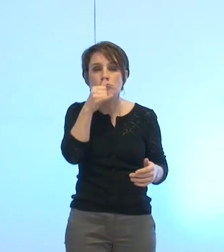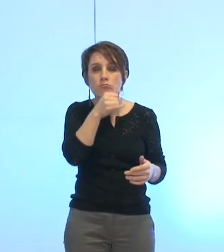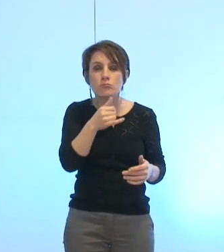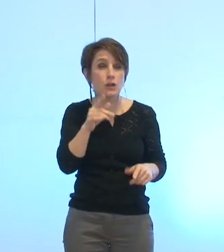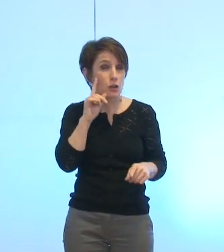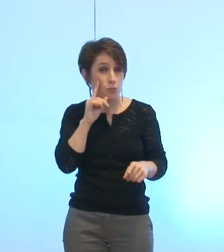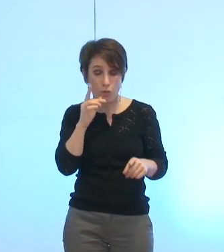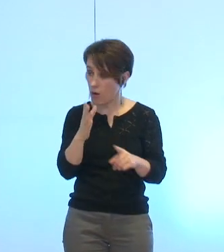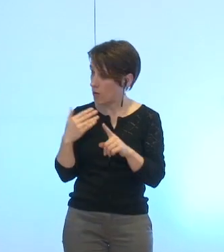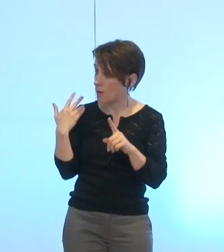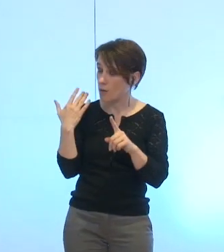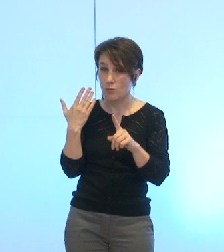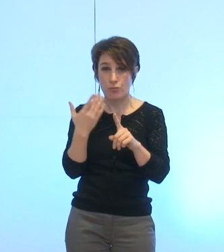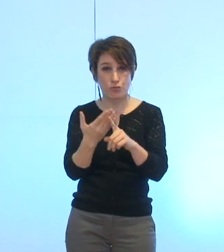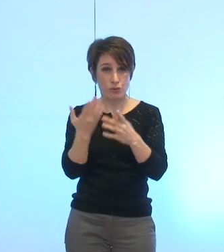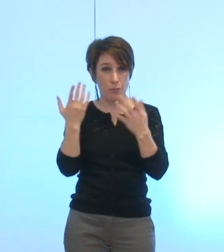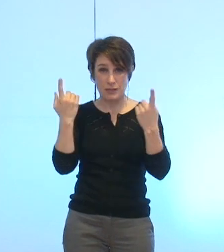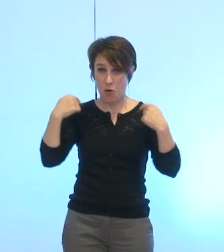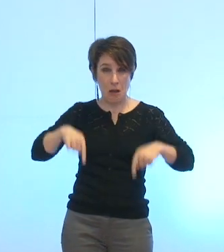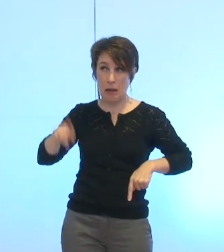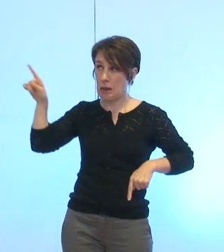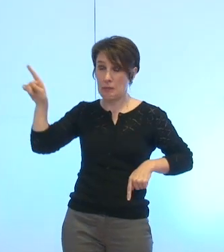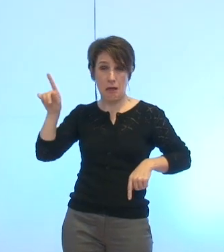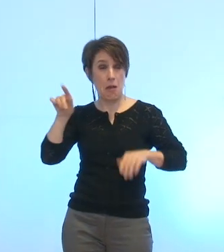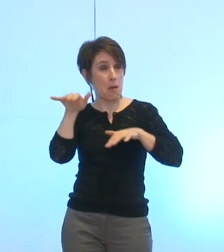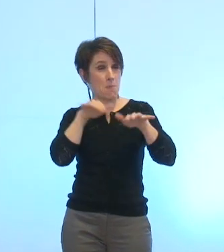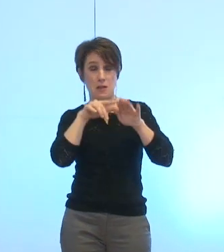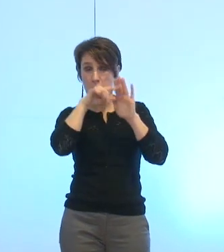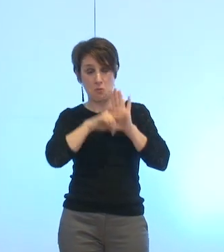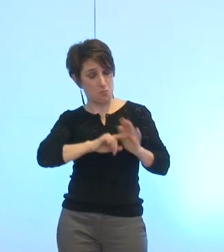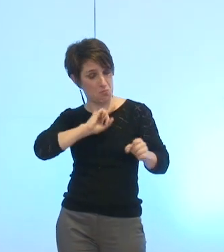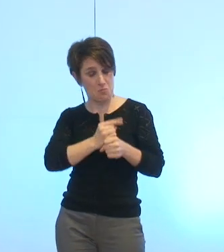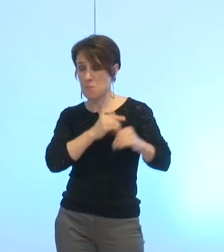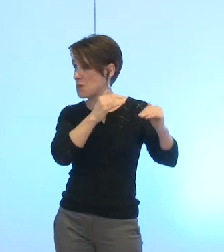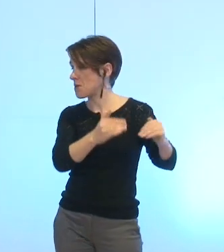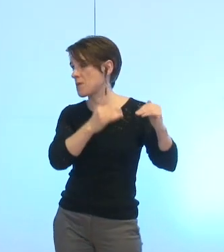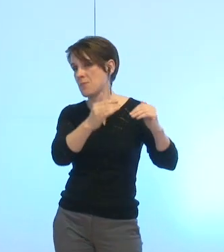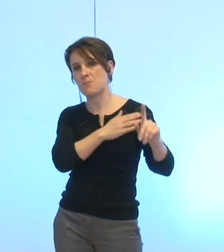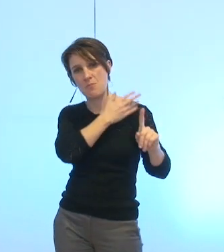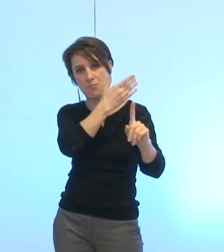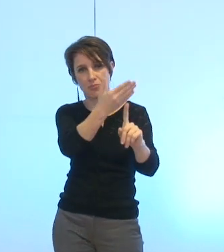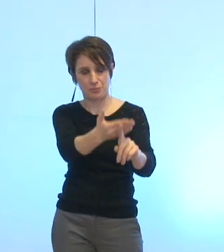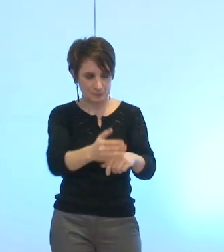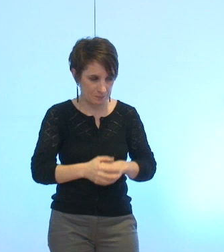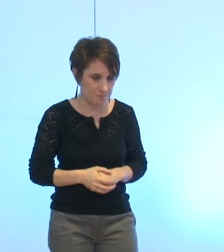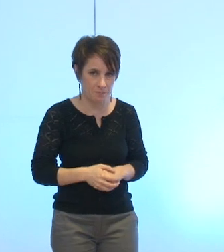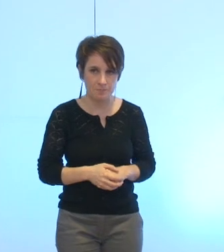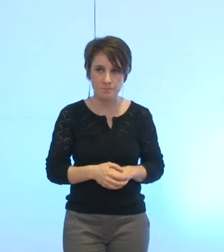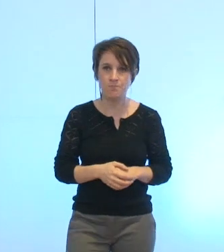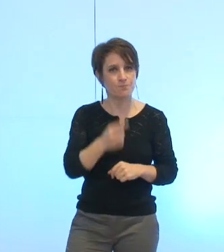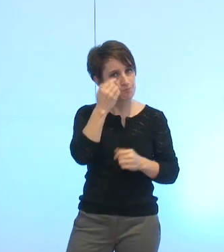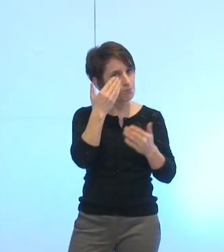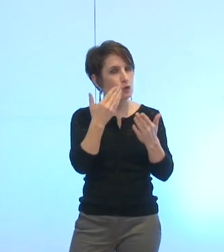revu par l'État depuis la construction des logements voilà pourquoi nous choisissons de ne pas